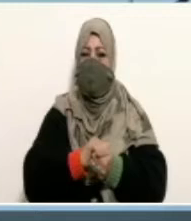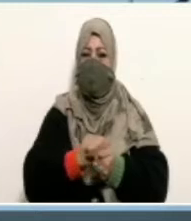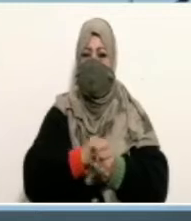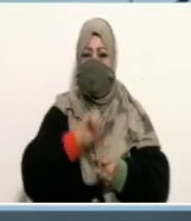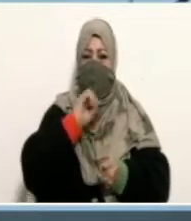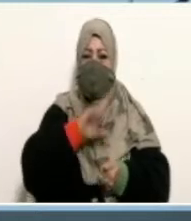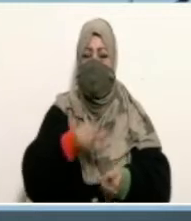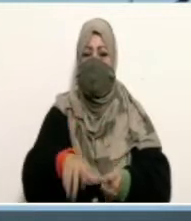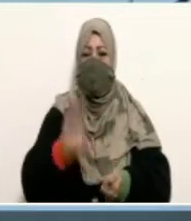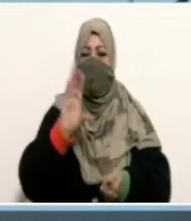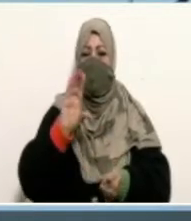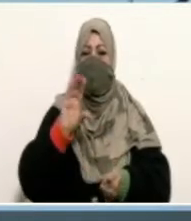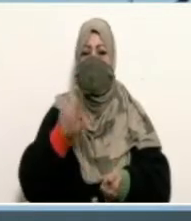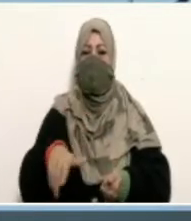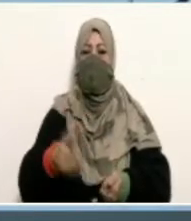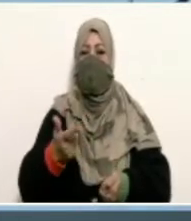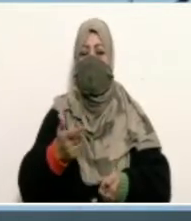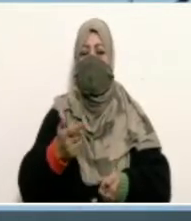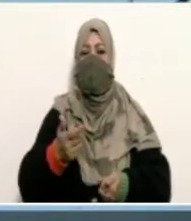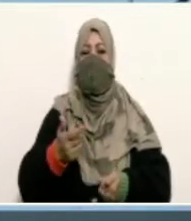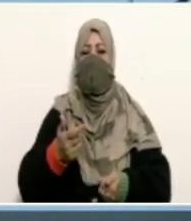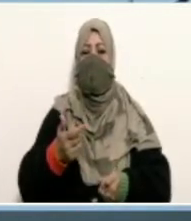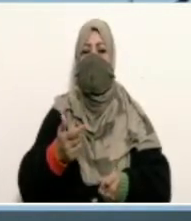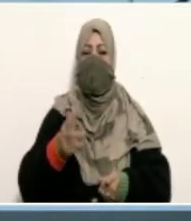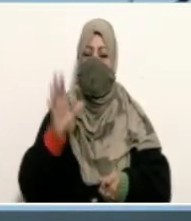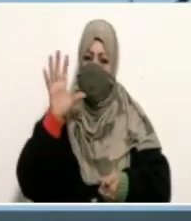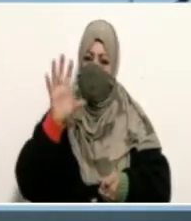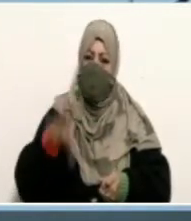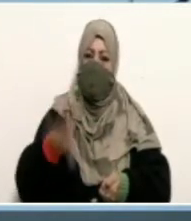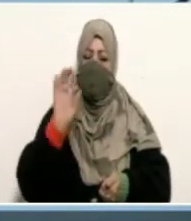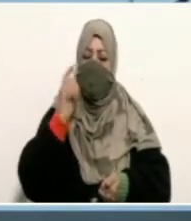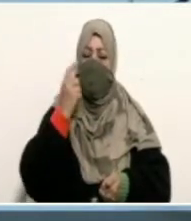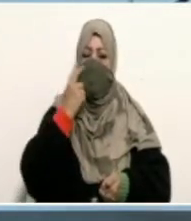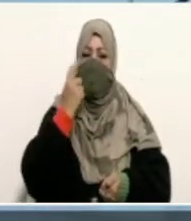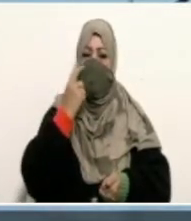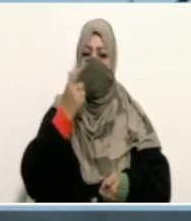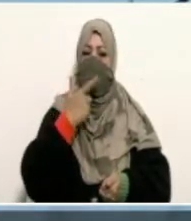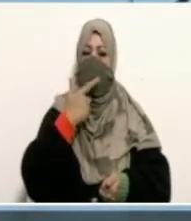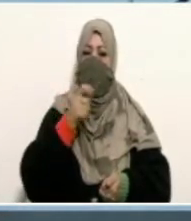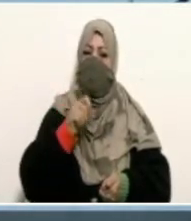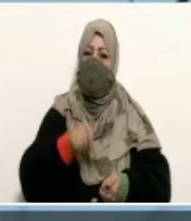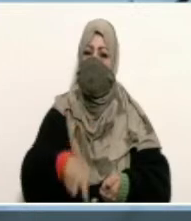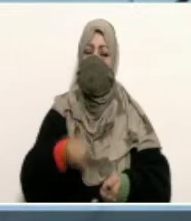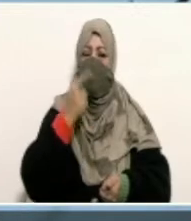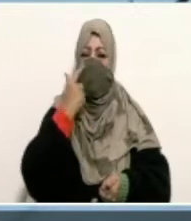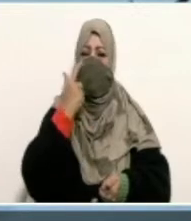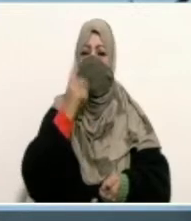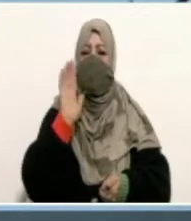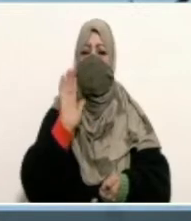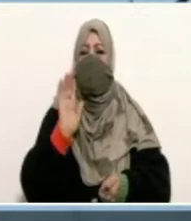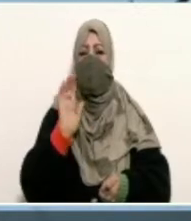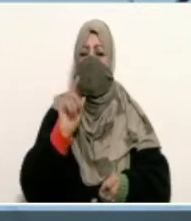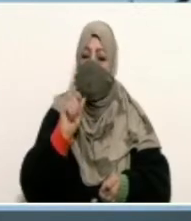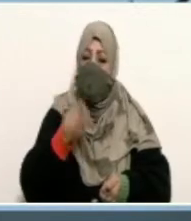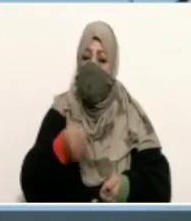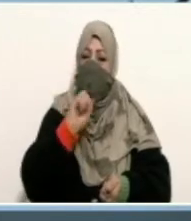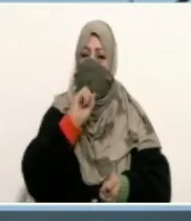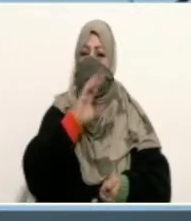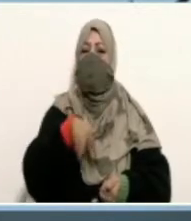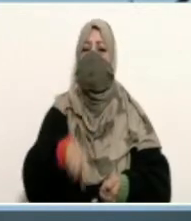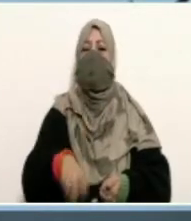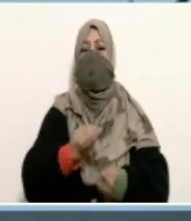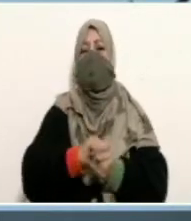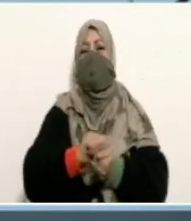نعم هو يتنجس إذا وصلت النجاسة إليه، إذا بلغت النجاسة إلى موضع الفراش أو إلى الفراش